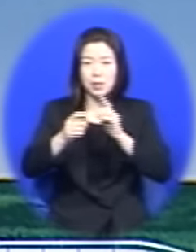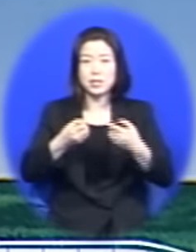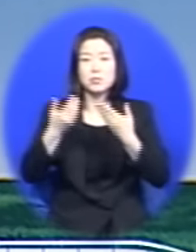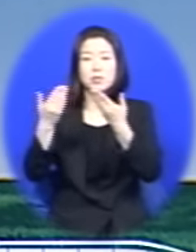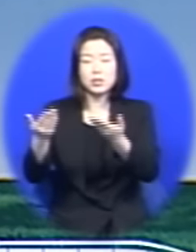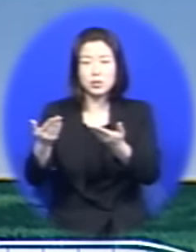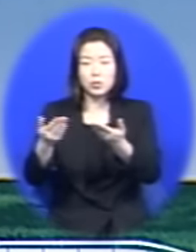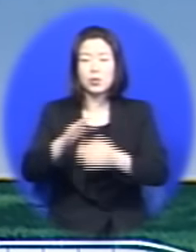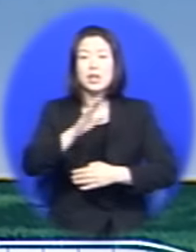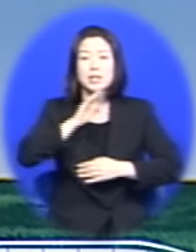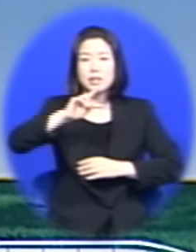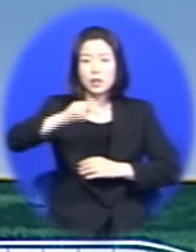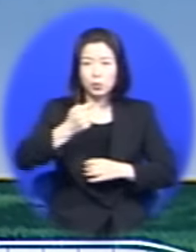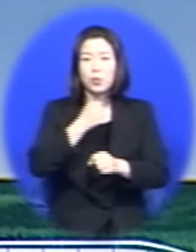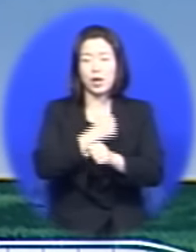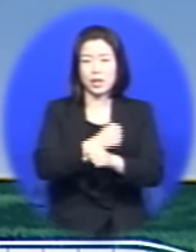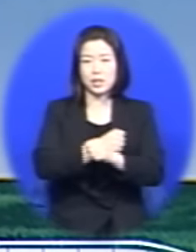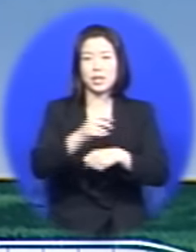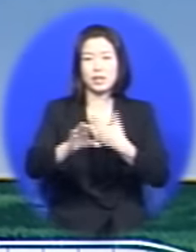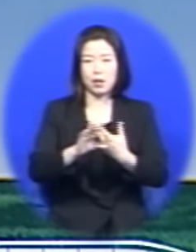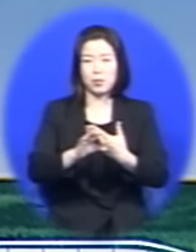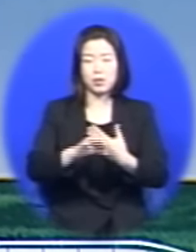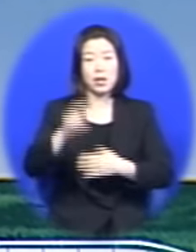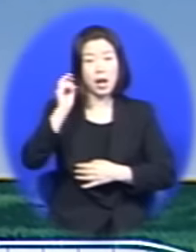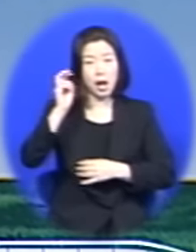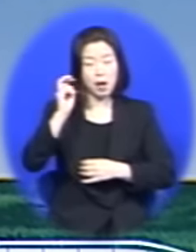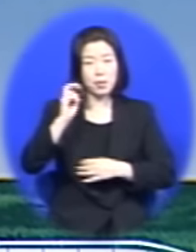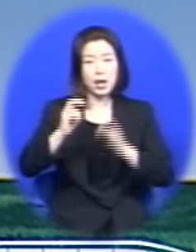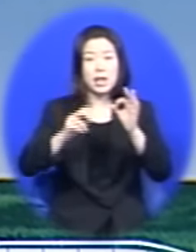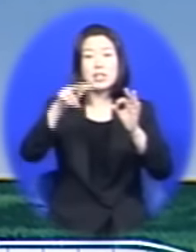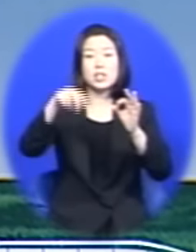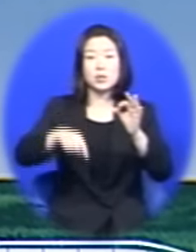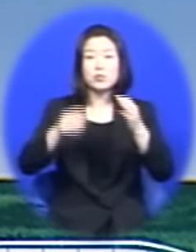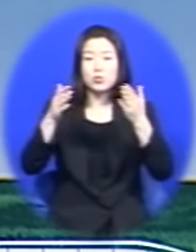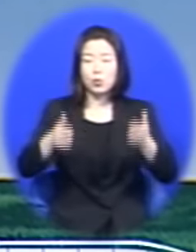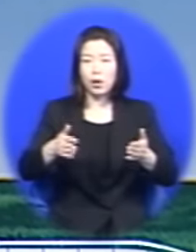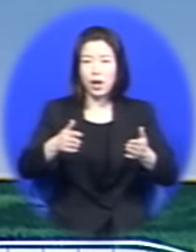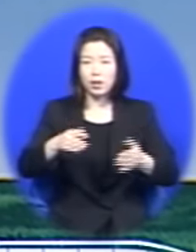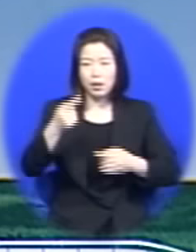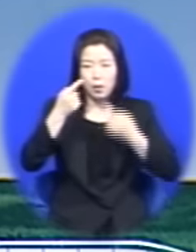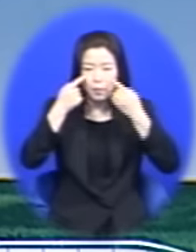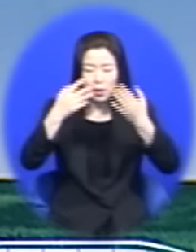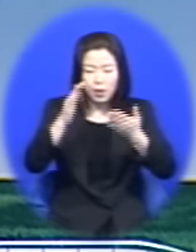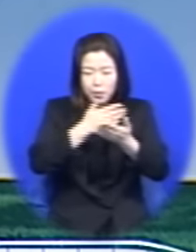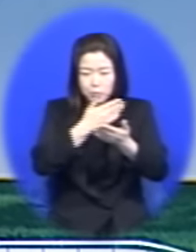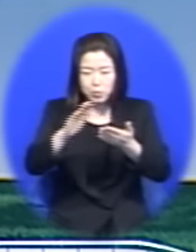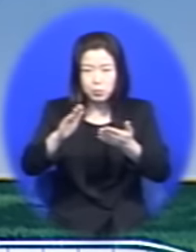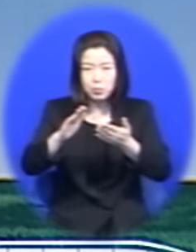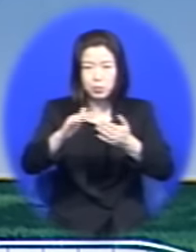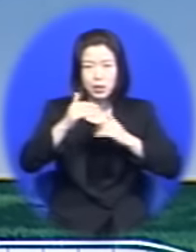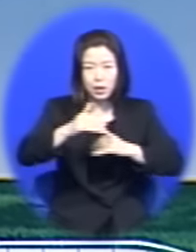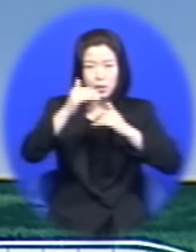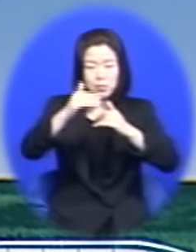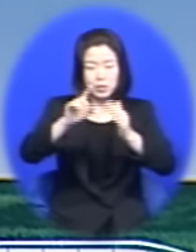그래도 하시겠다고 한다면 아마 한번 10주 동안의 분별 과정을 거쳐보시라는 겁니다.